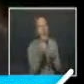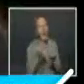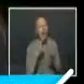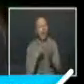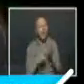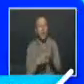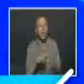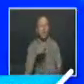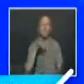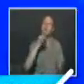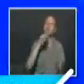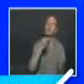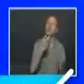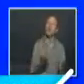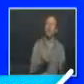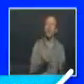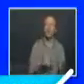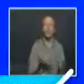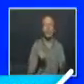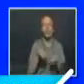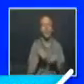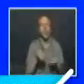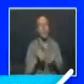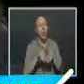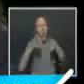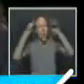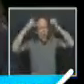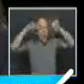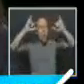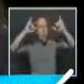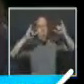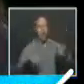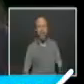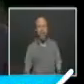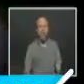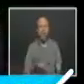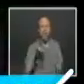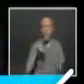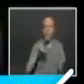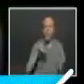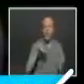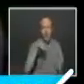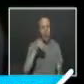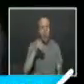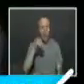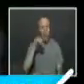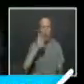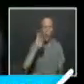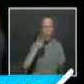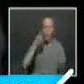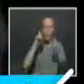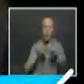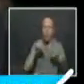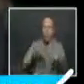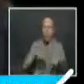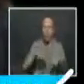לתת... בהתבטאויות, אם זה בהתבטאויות כמו בהמות, כמו חסרי מוח, כמו... אתה עדיין יושב פה,